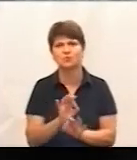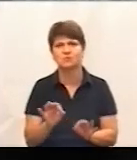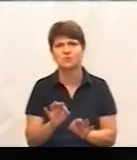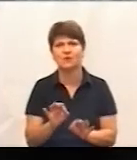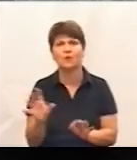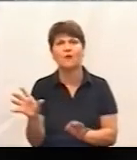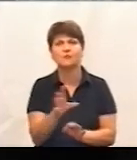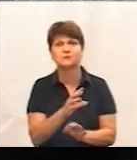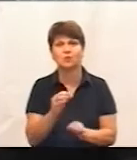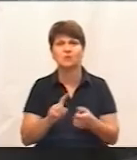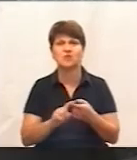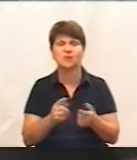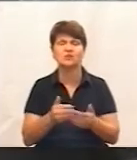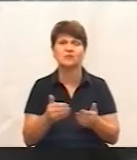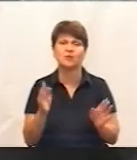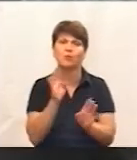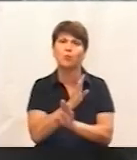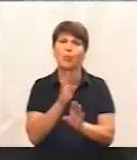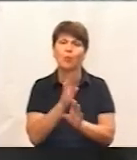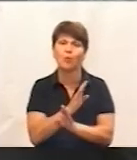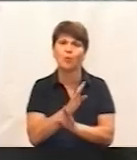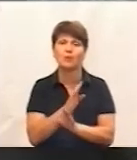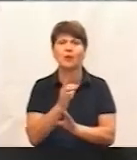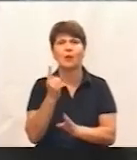то день в день. Бувають перериви,